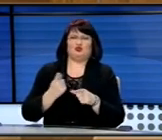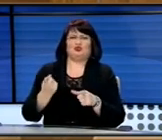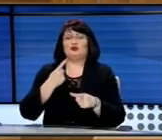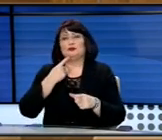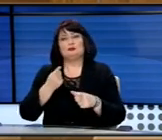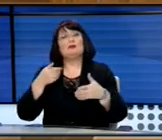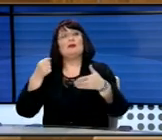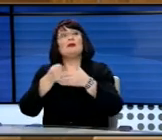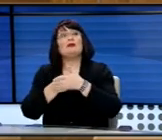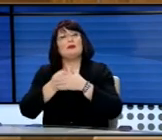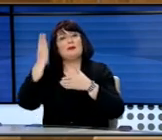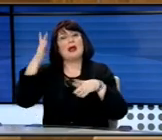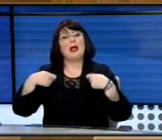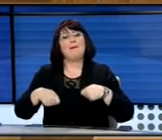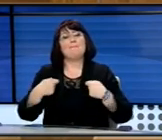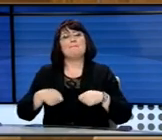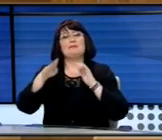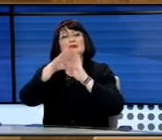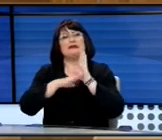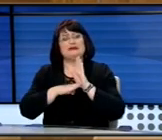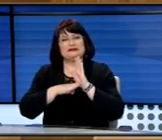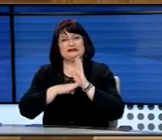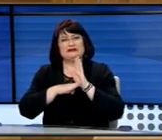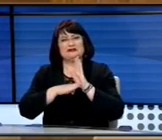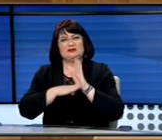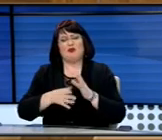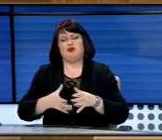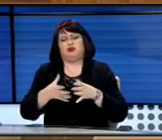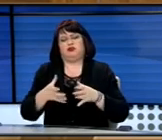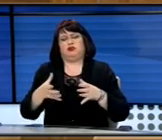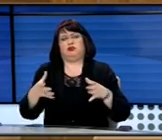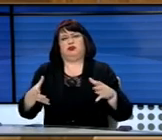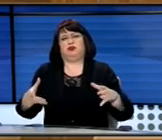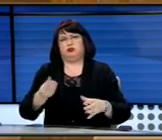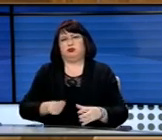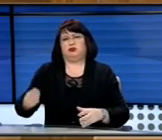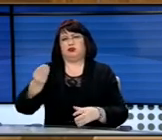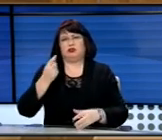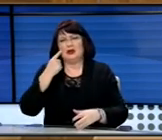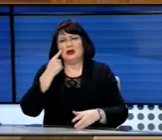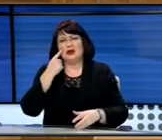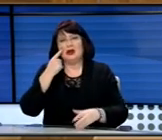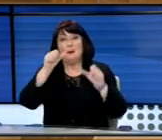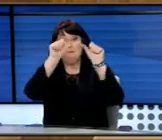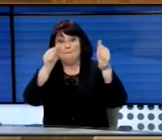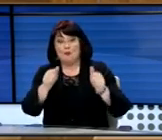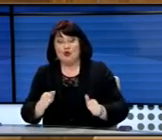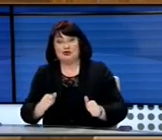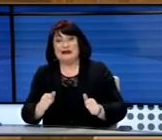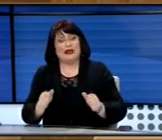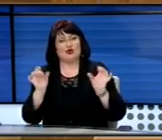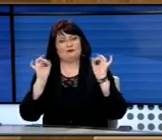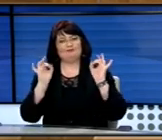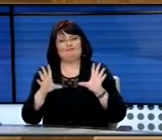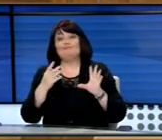αδιέξοδα αυτού του καπιταλιστικού συστήματος έχουν γίνει τόσο μεγάλα που κανένα μοντέλο ή καμιά